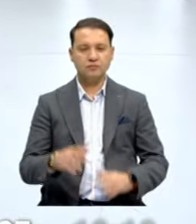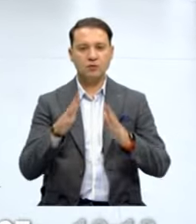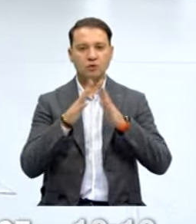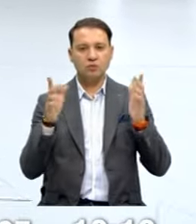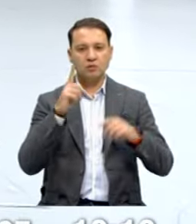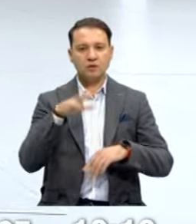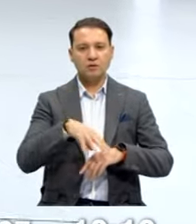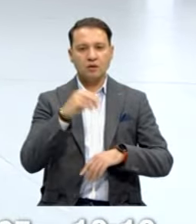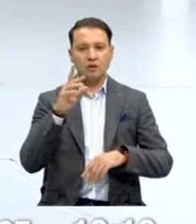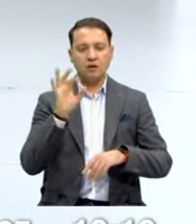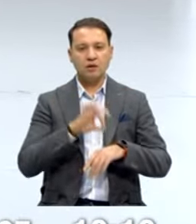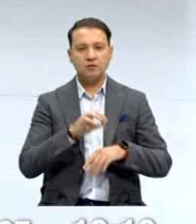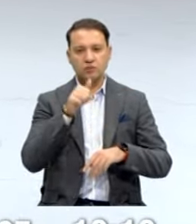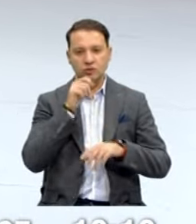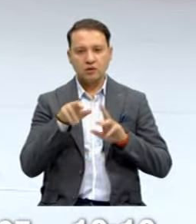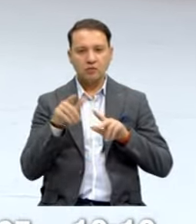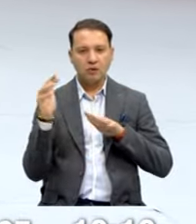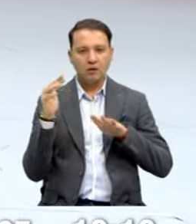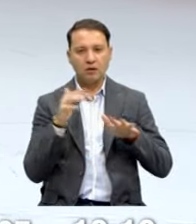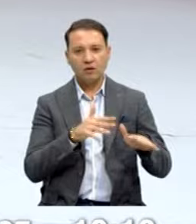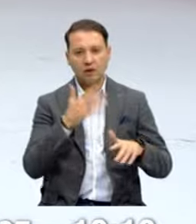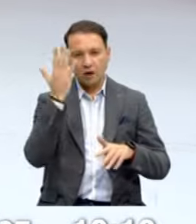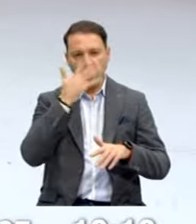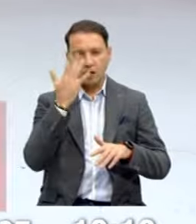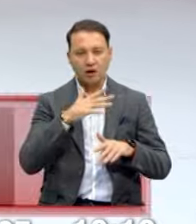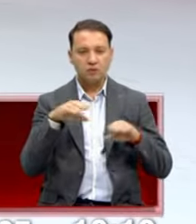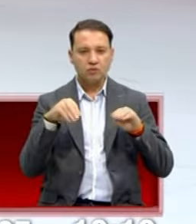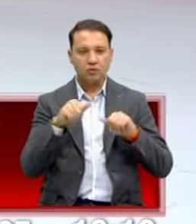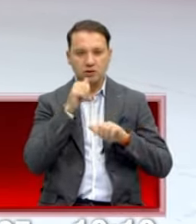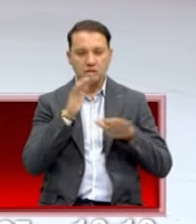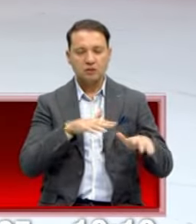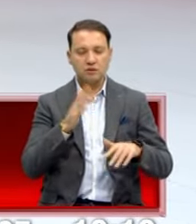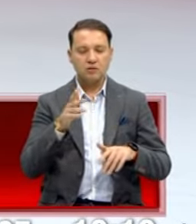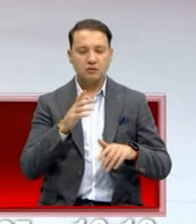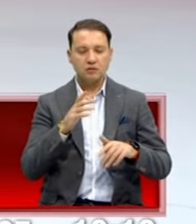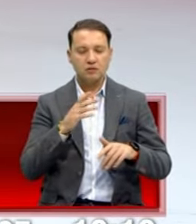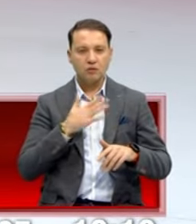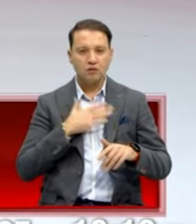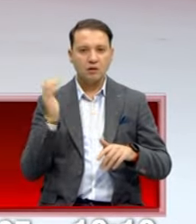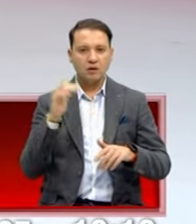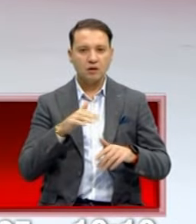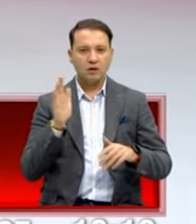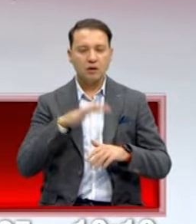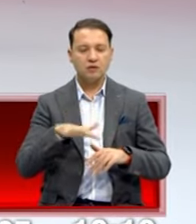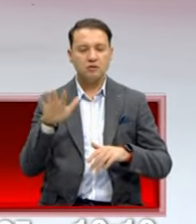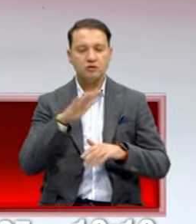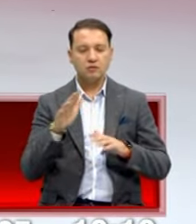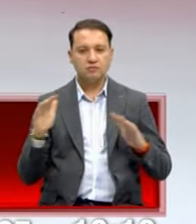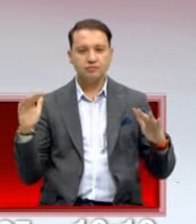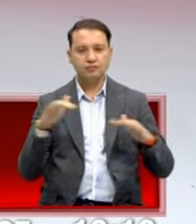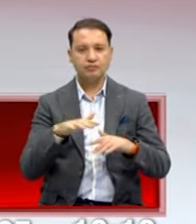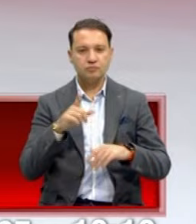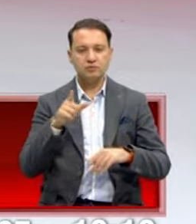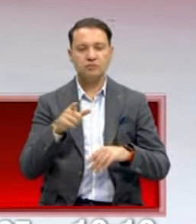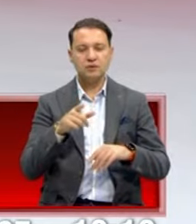koskoca bir dağ adeta su gibi akıyor. Kapkara toprak seli karşısına çıkanı önüne katıp ortalığı kaplıyor.